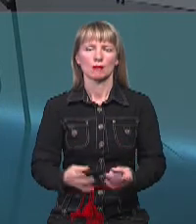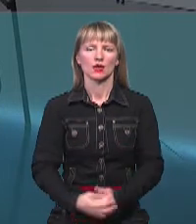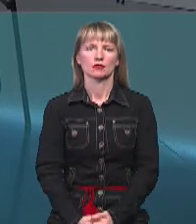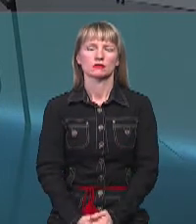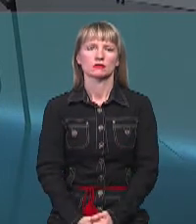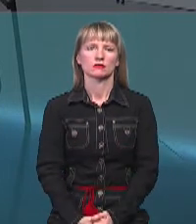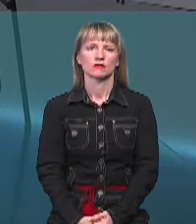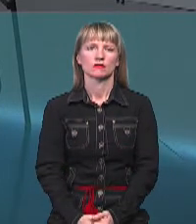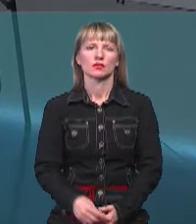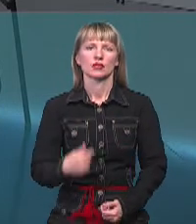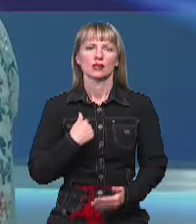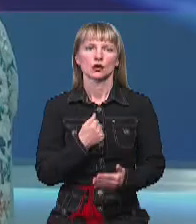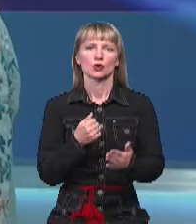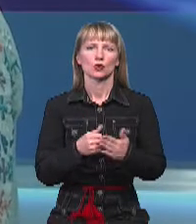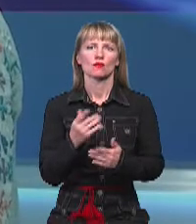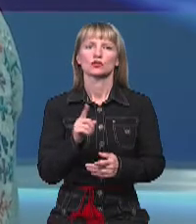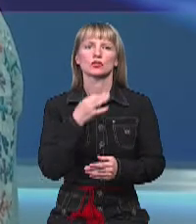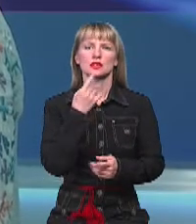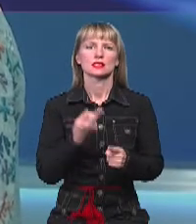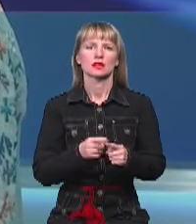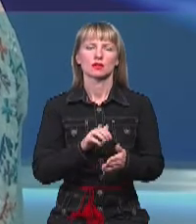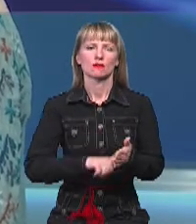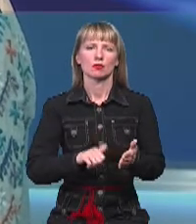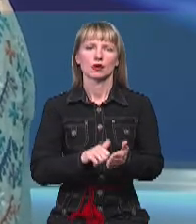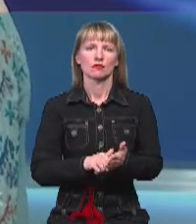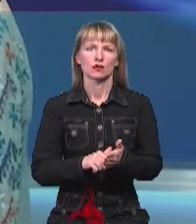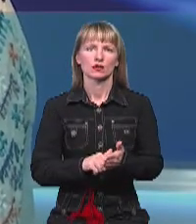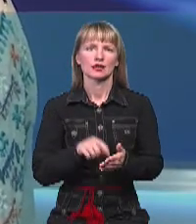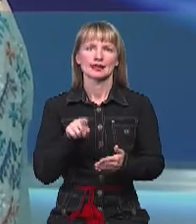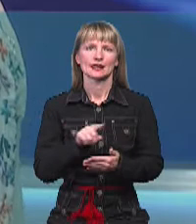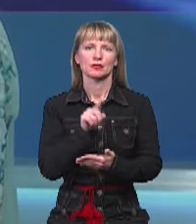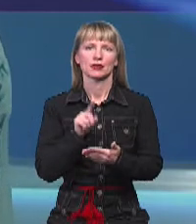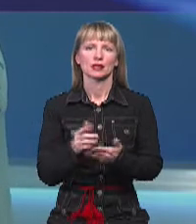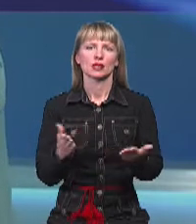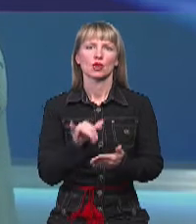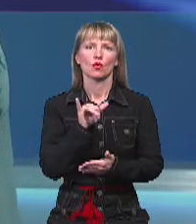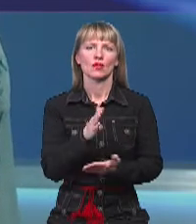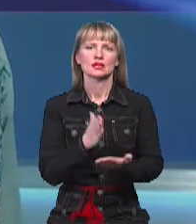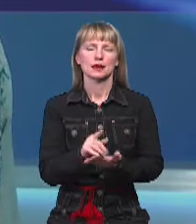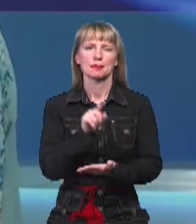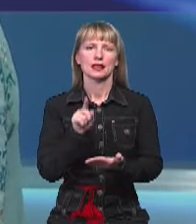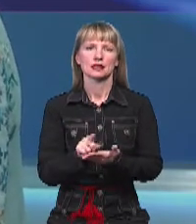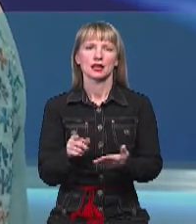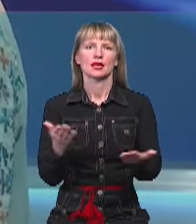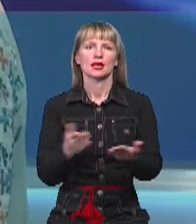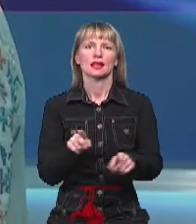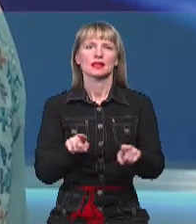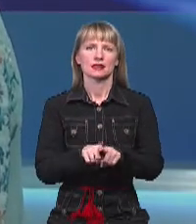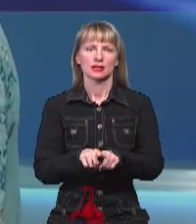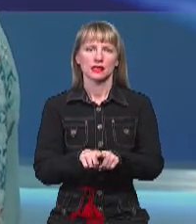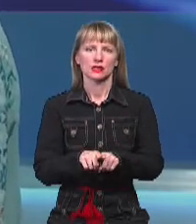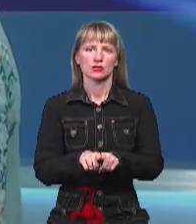Тут я до пані Ані, до вас, що скажете з цього приводу, ось до цих питань, які у вас є питання, які теж